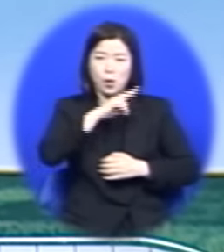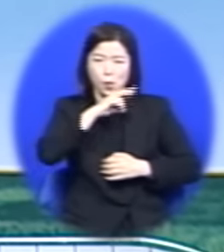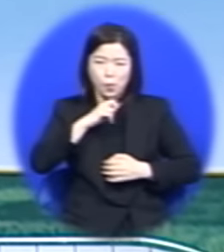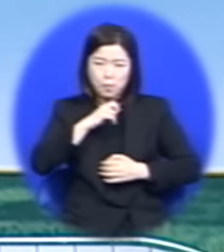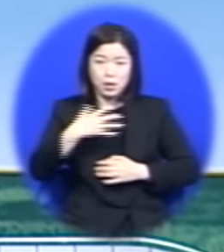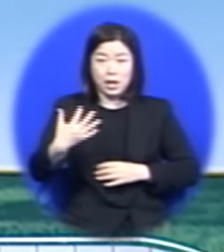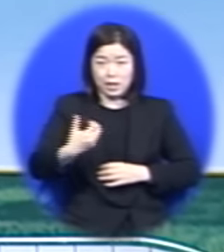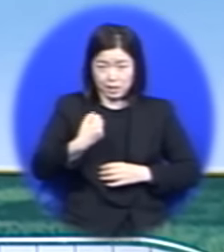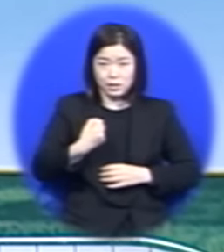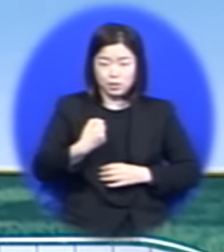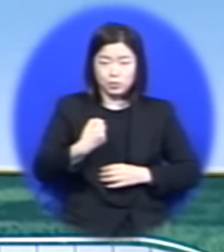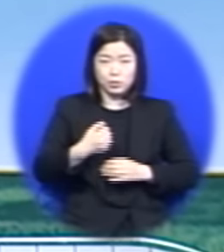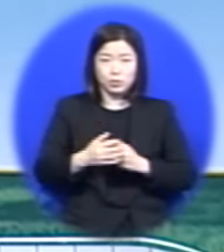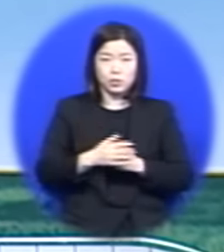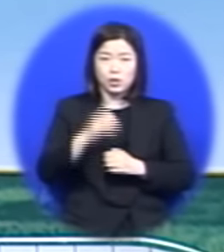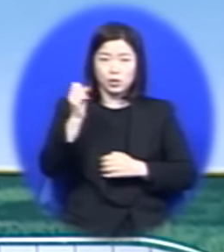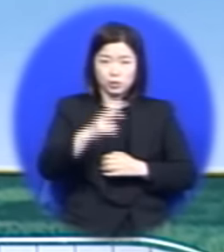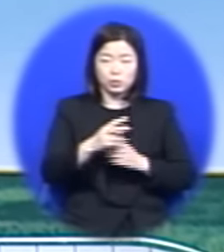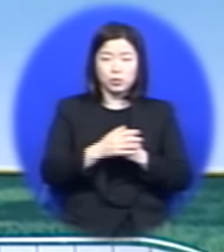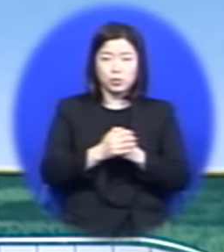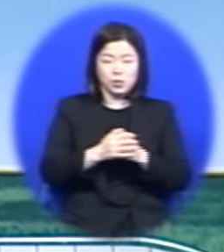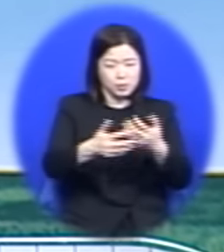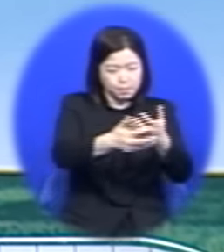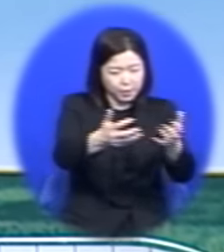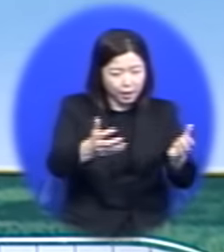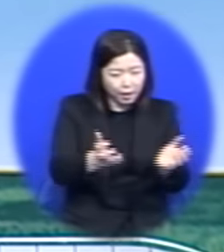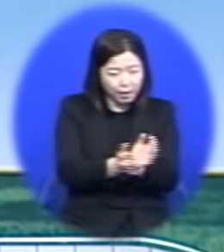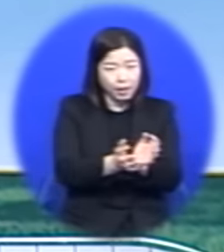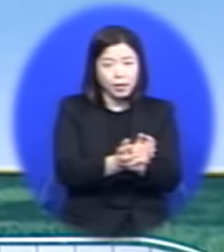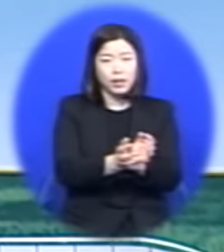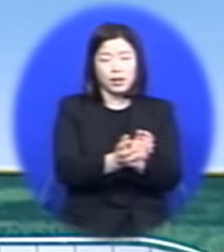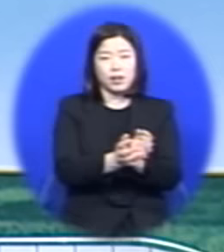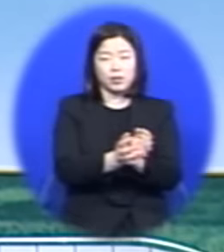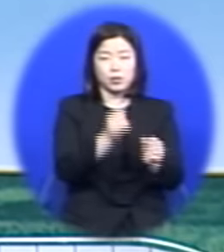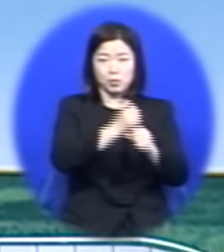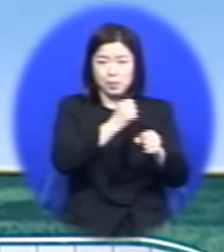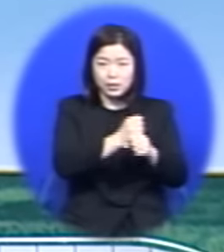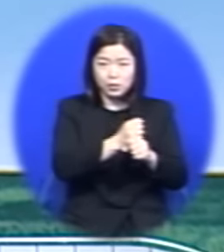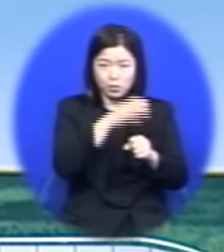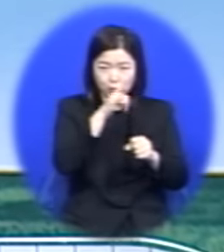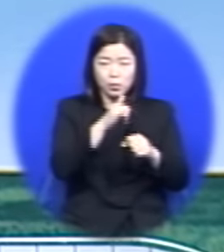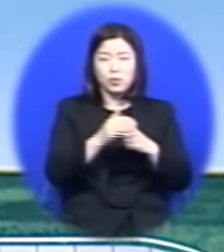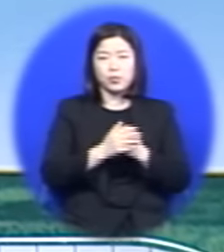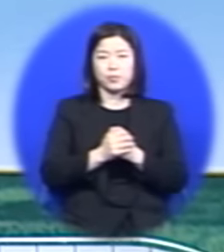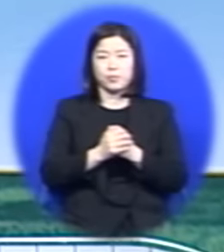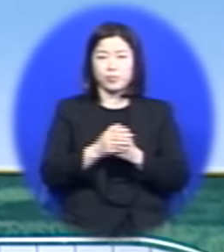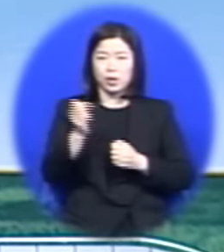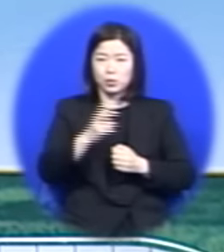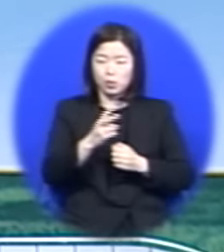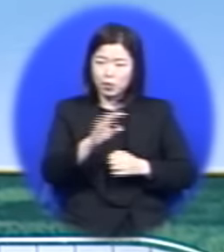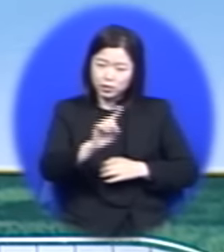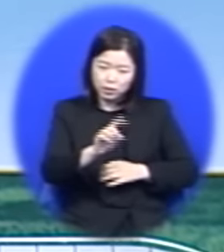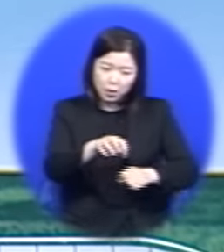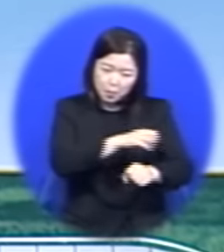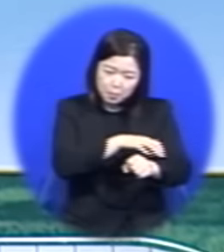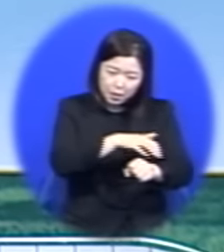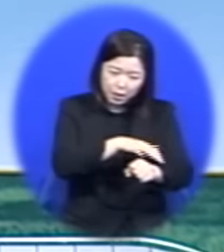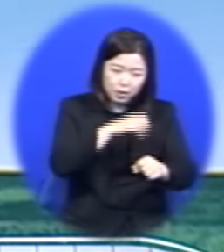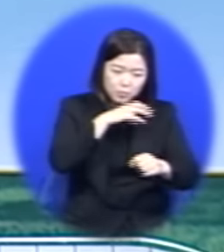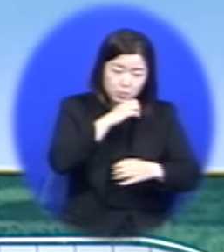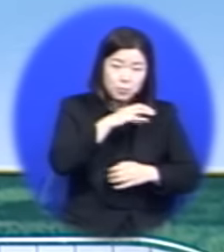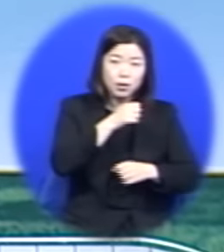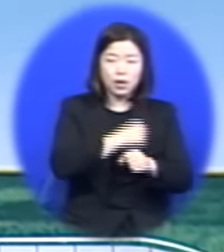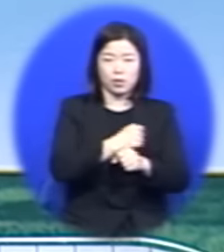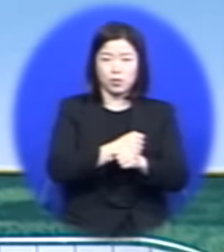원망을 품고 또 당을 지어서 이렇게 무리를 만들어서 어떤 불평불만을